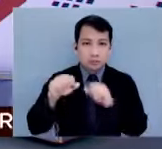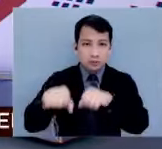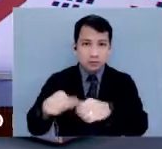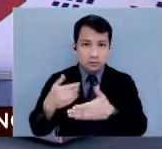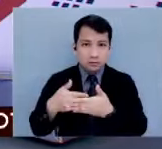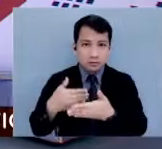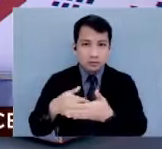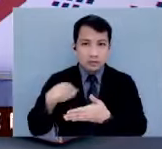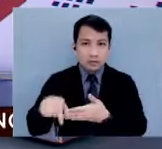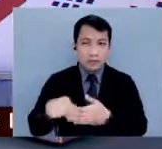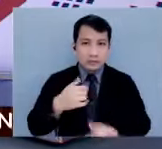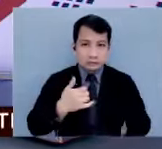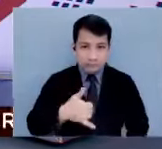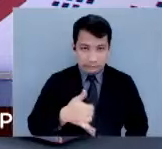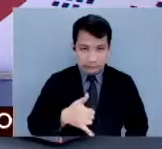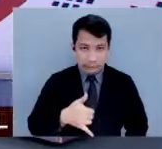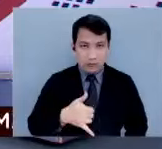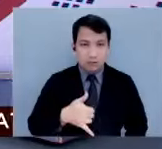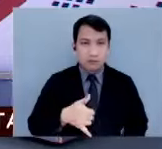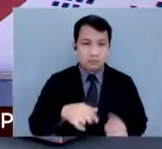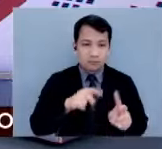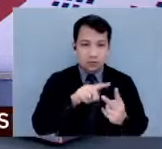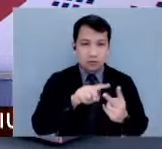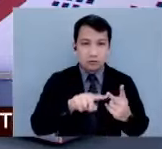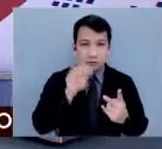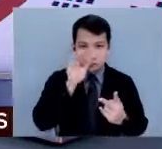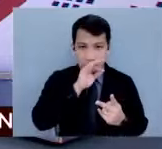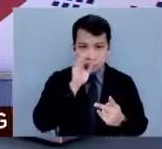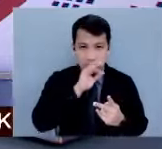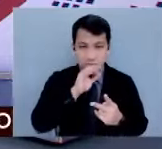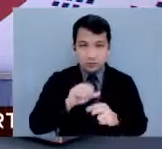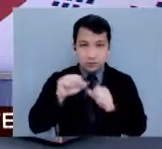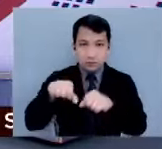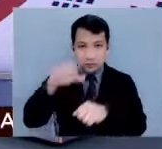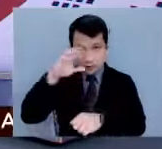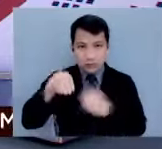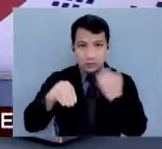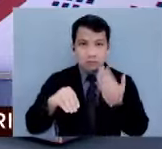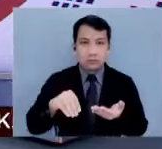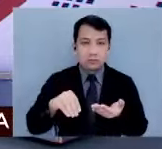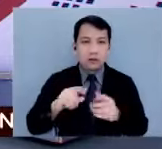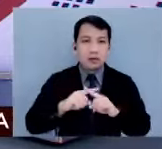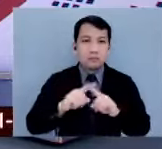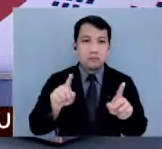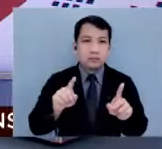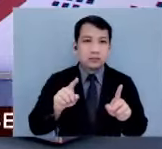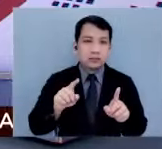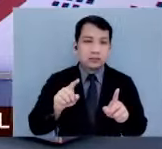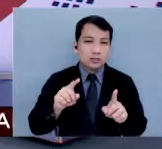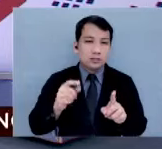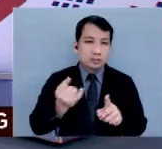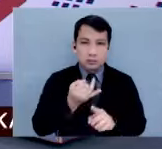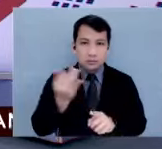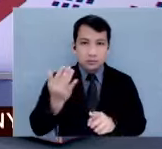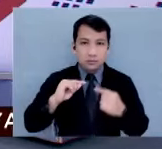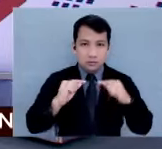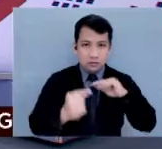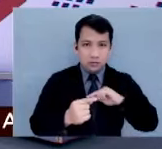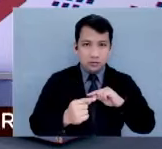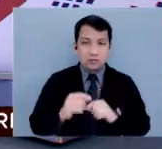Yemen. Dalawang Pilipinong seaman ang namatay habang dalawang iba pa nating kababayan ang lubhang sugatan. Nanawagan ng mga kaanak ng